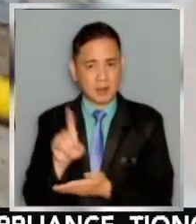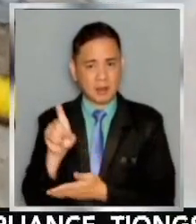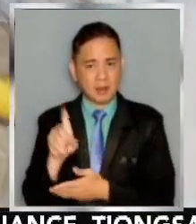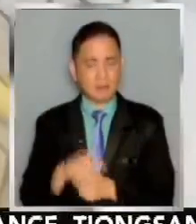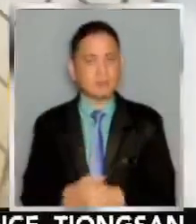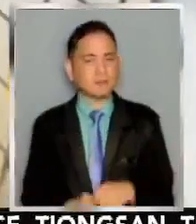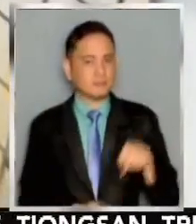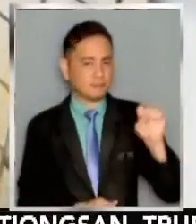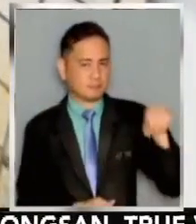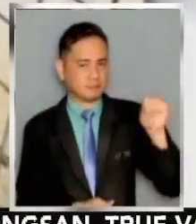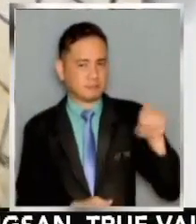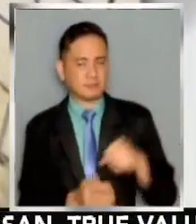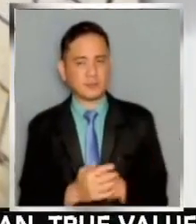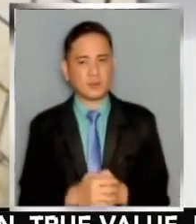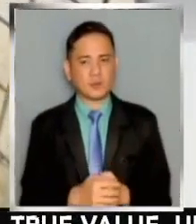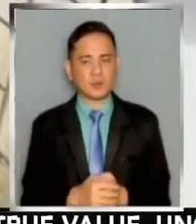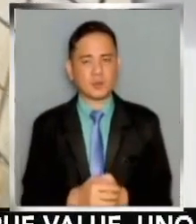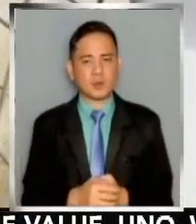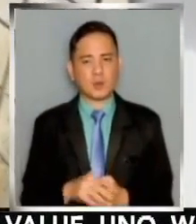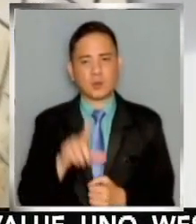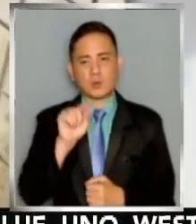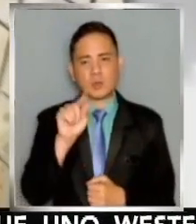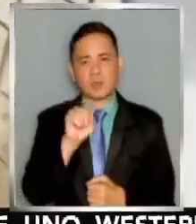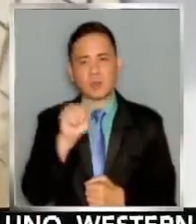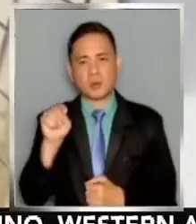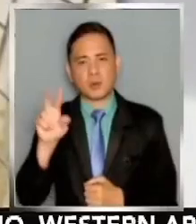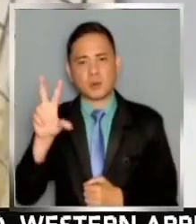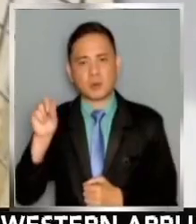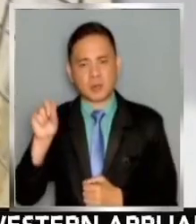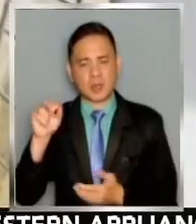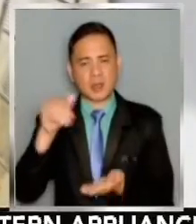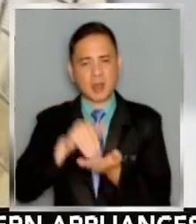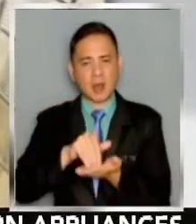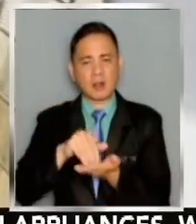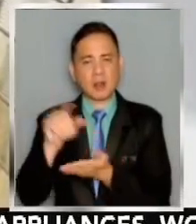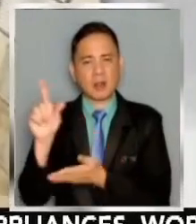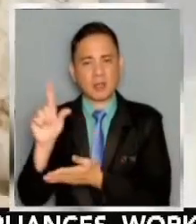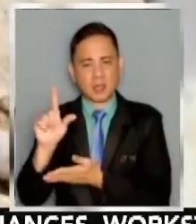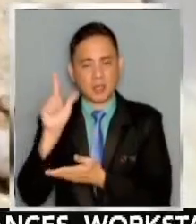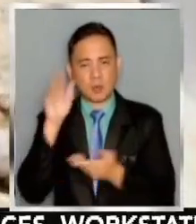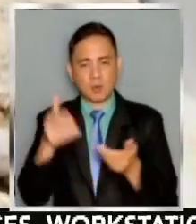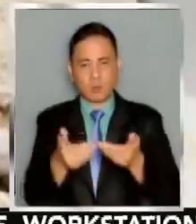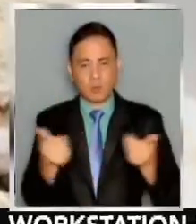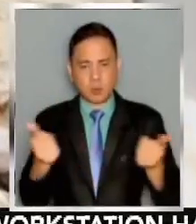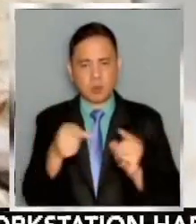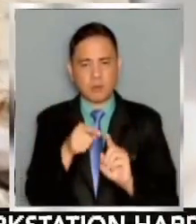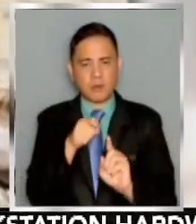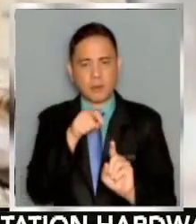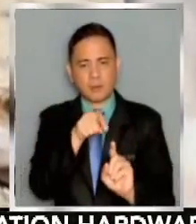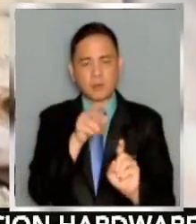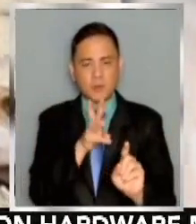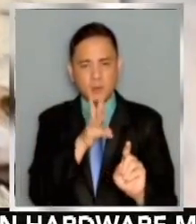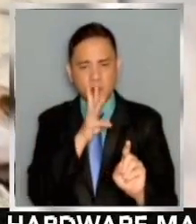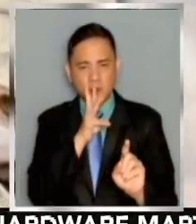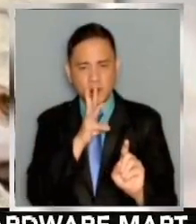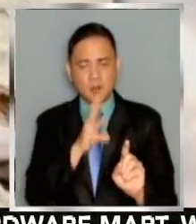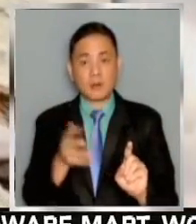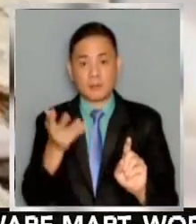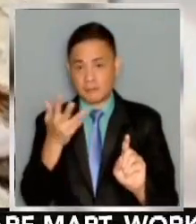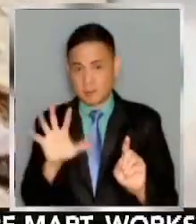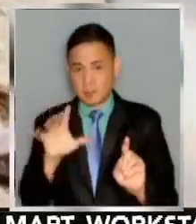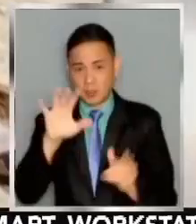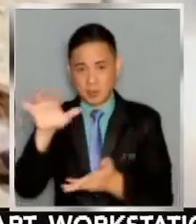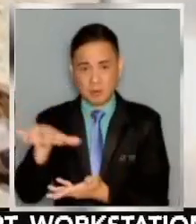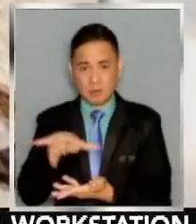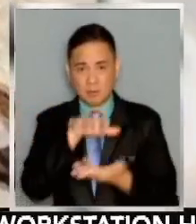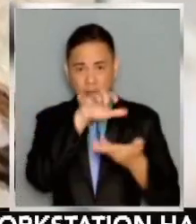20 30,000 L ihihiwalay siya mula sa major oil leak pag nahihiwalay na nadala na sa isang